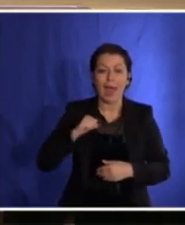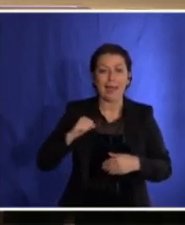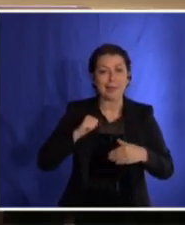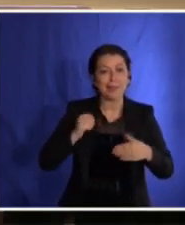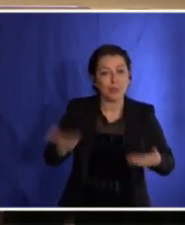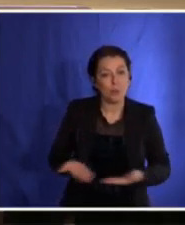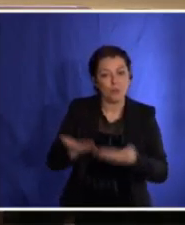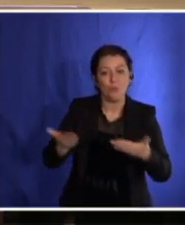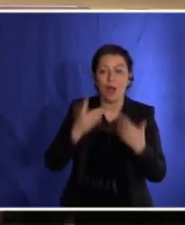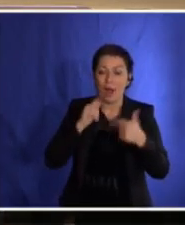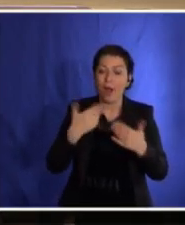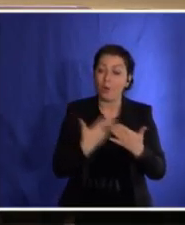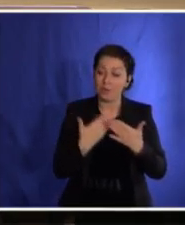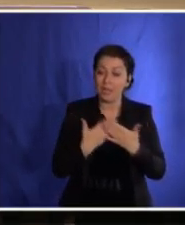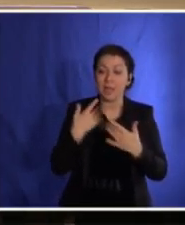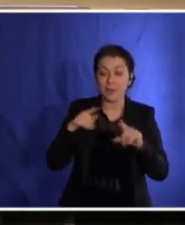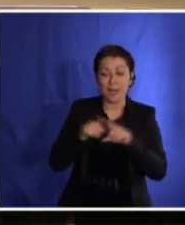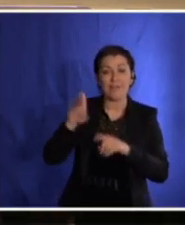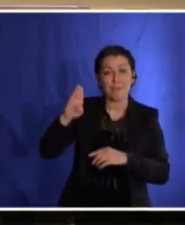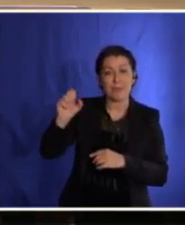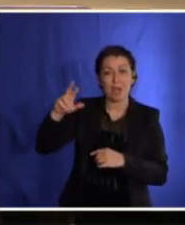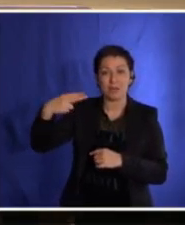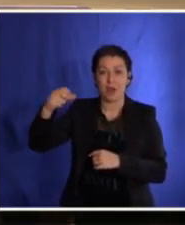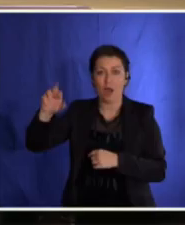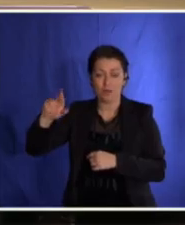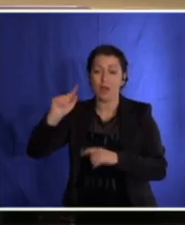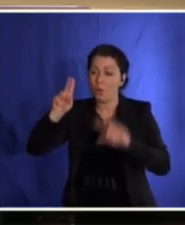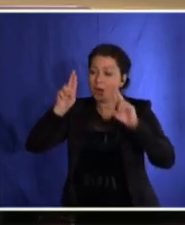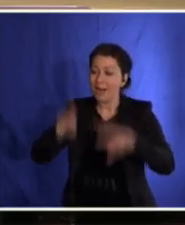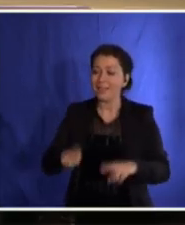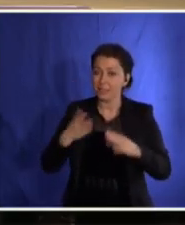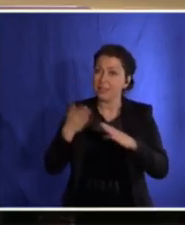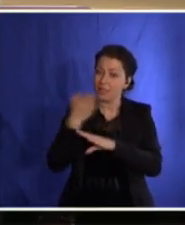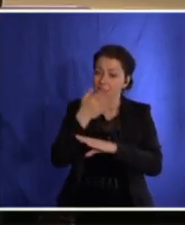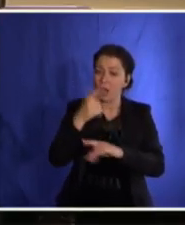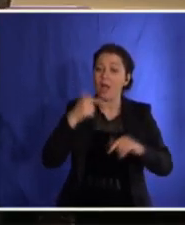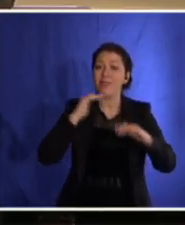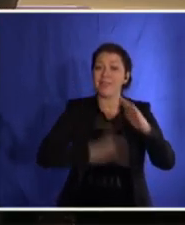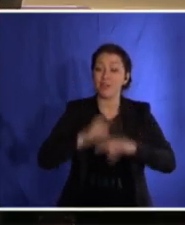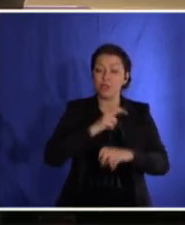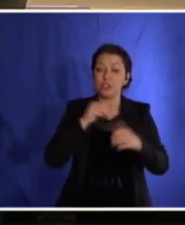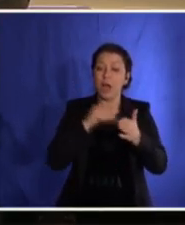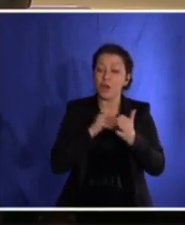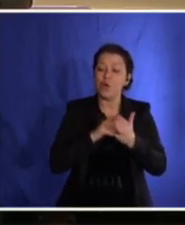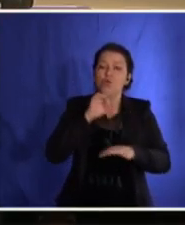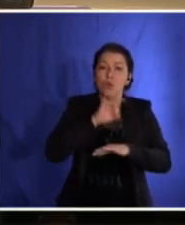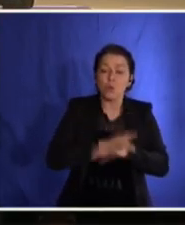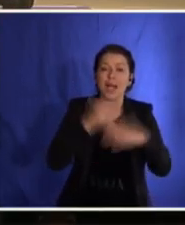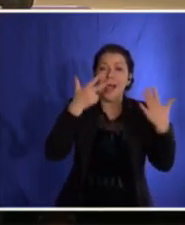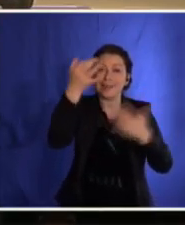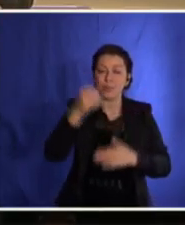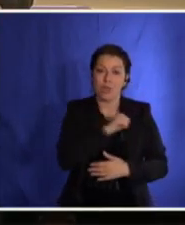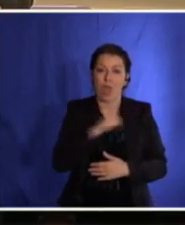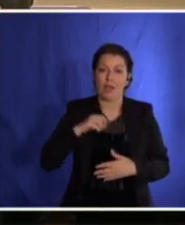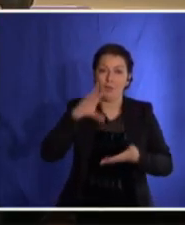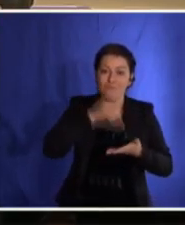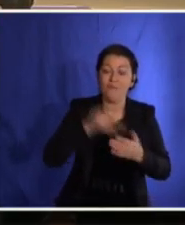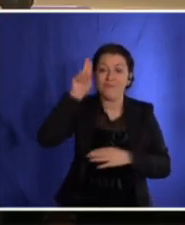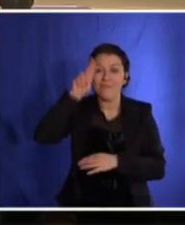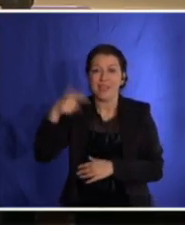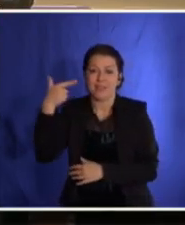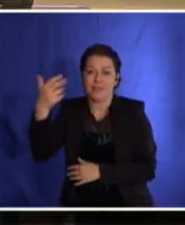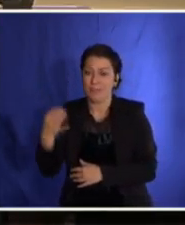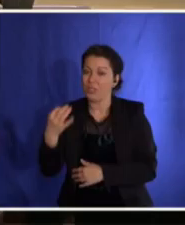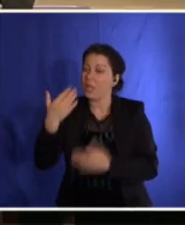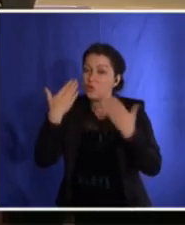Bernhard, ganz richtig in diese Richtung. In Niederösterreich wohnen Gott sei Dank noch 80% zu Eigentum. In Wien sind es 20%. Diesen Weg wollen